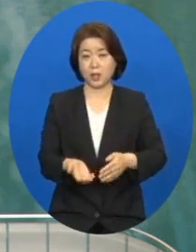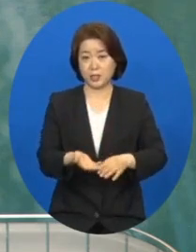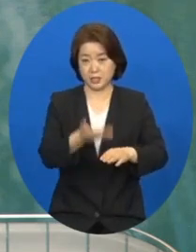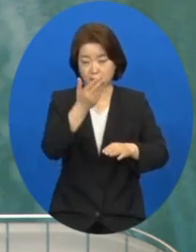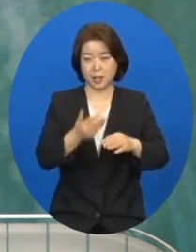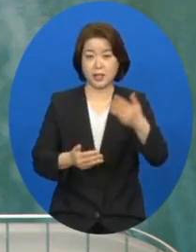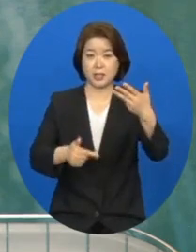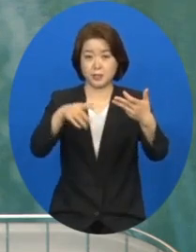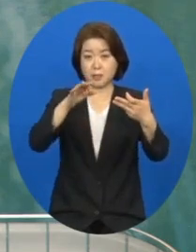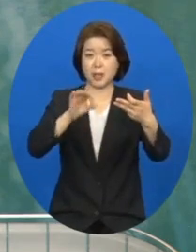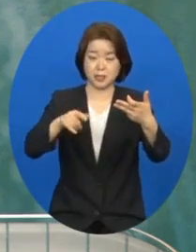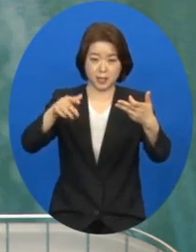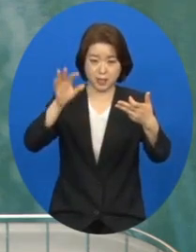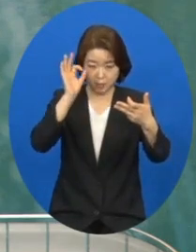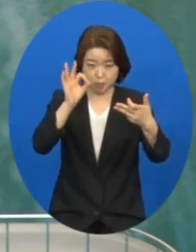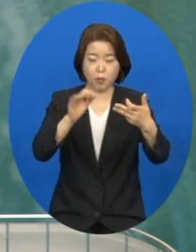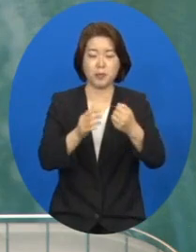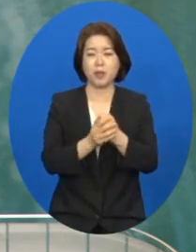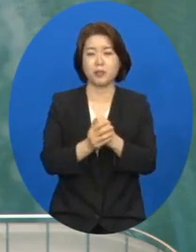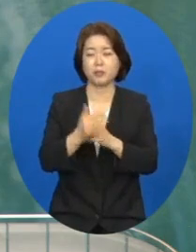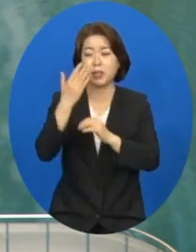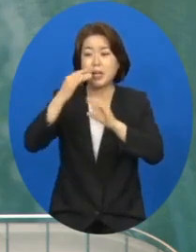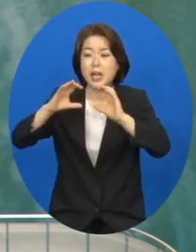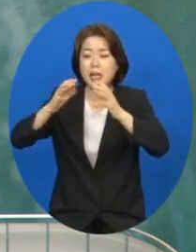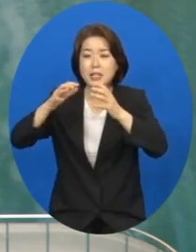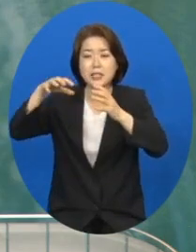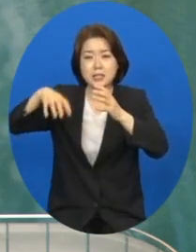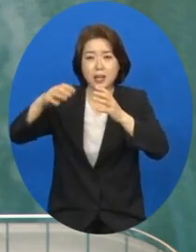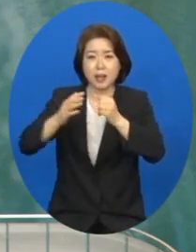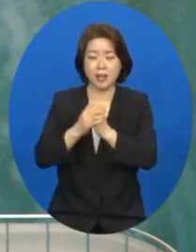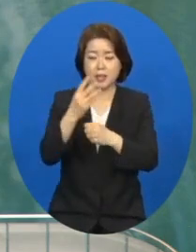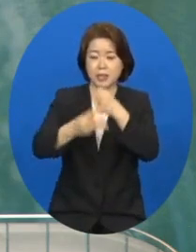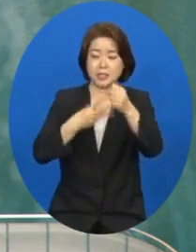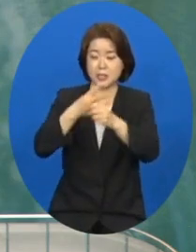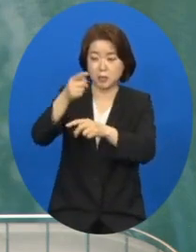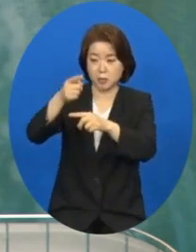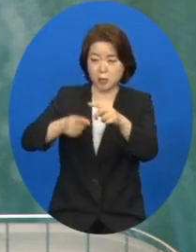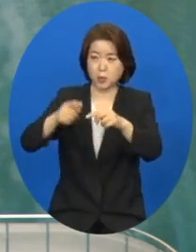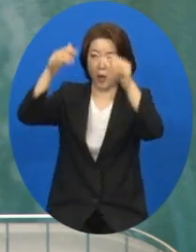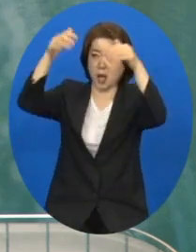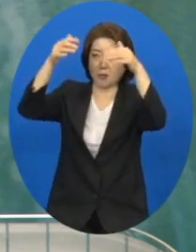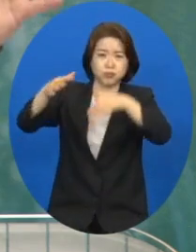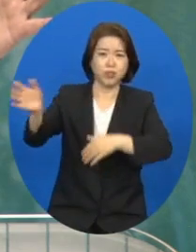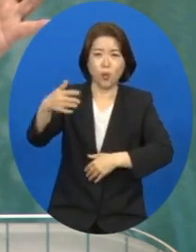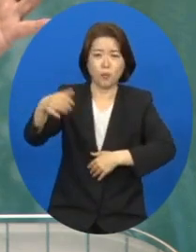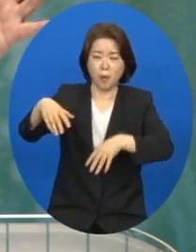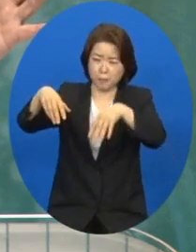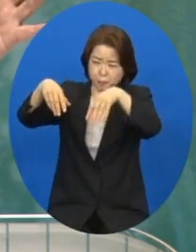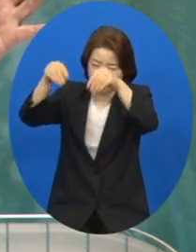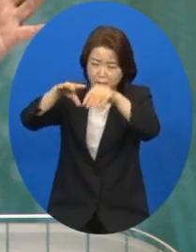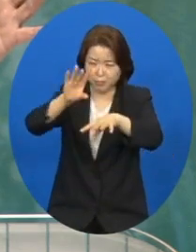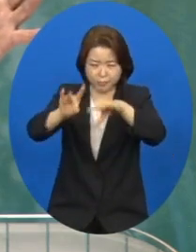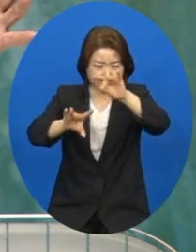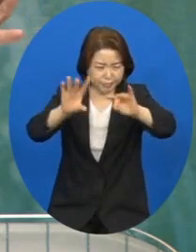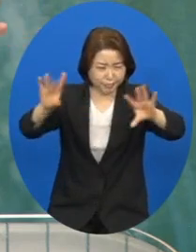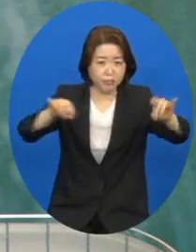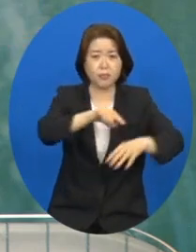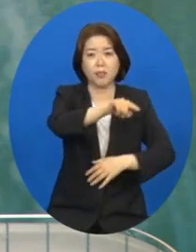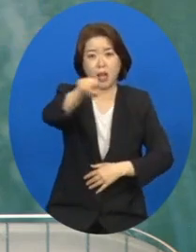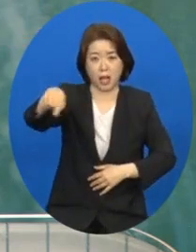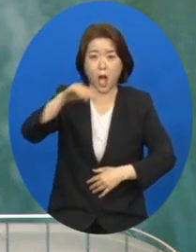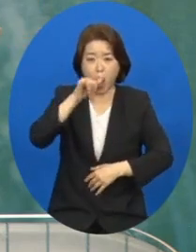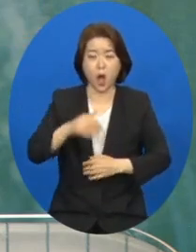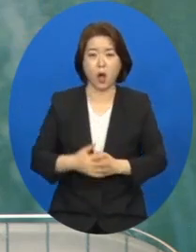보면 이스라엘에 3년 반 동안 비가 내리지 않아서 말할 수 없이 메말라졌을 때,